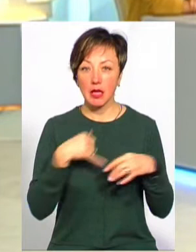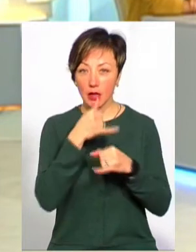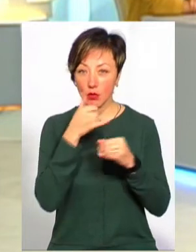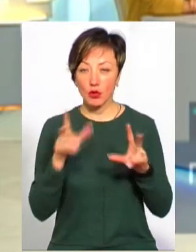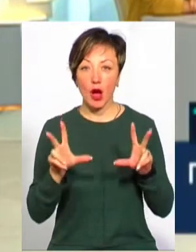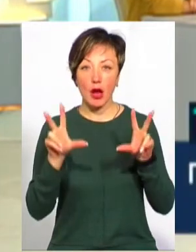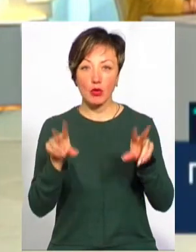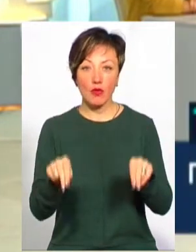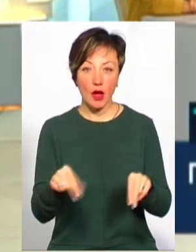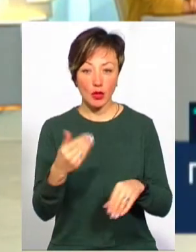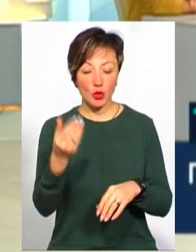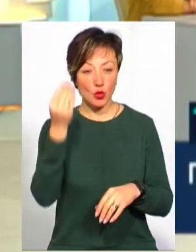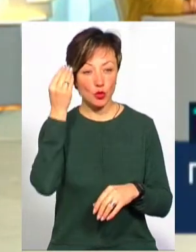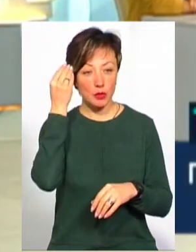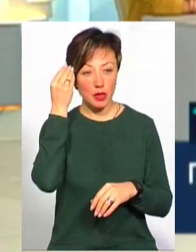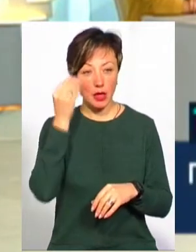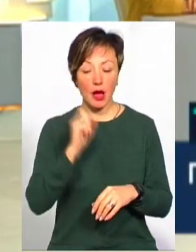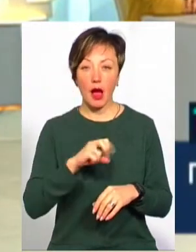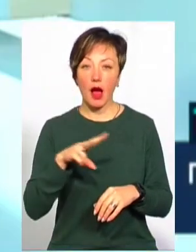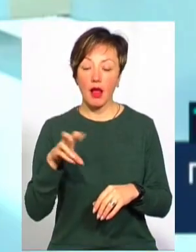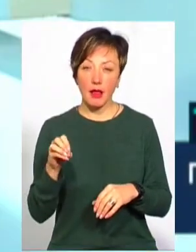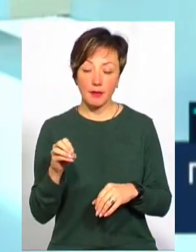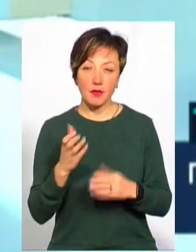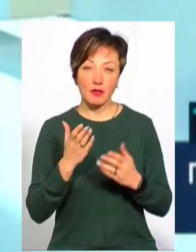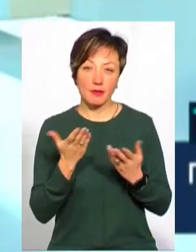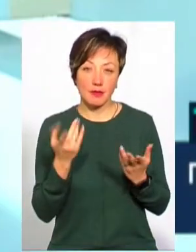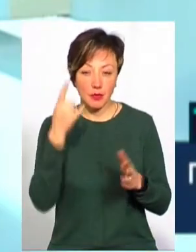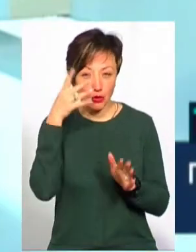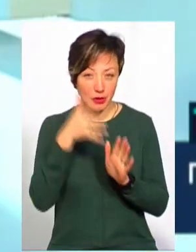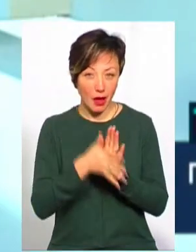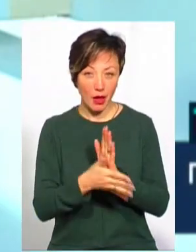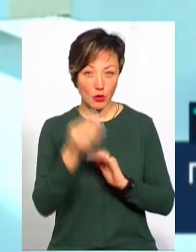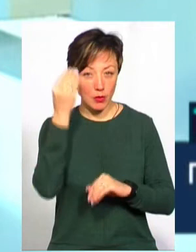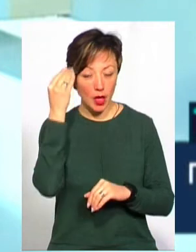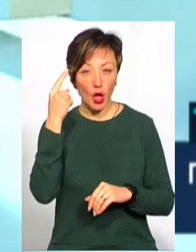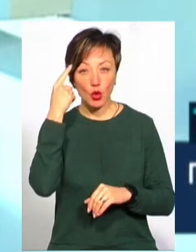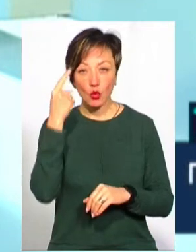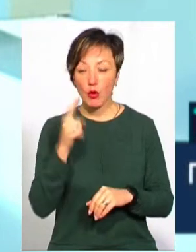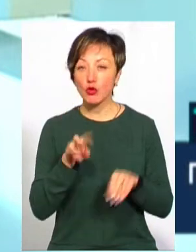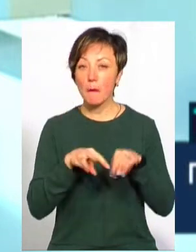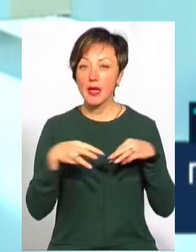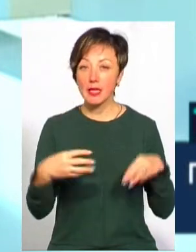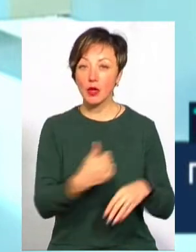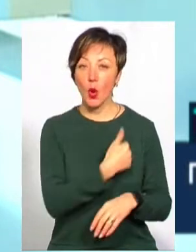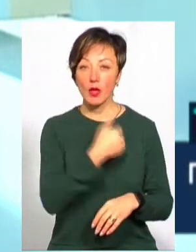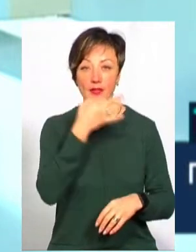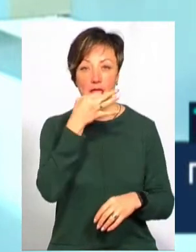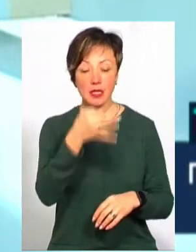можу гарантувати там його думки, да? Але читати його думки. Але я думаю, що пан міністр хотів сказати,